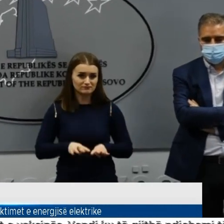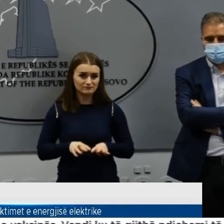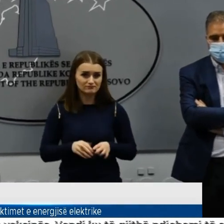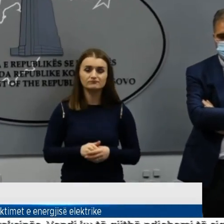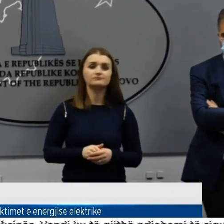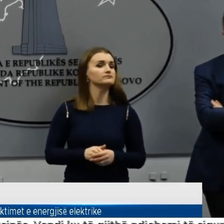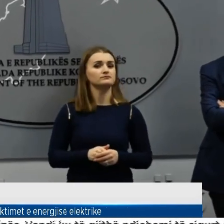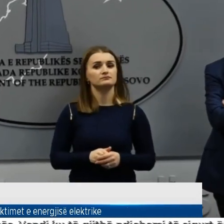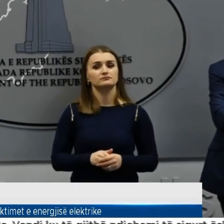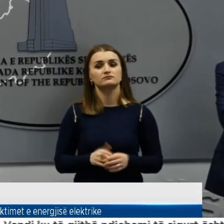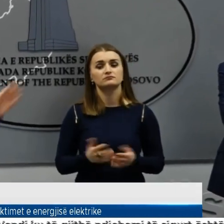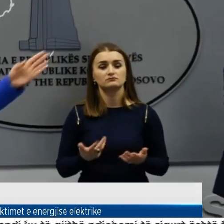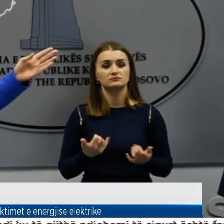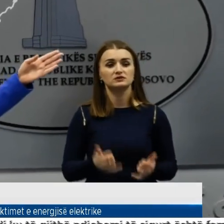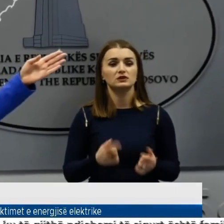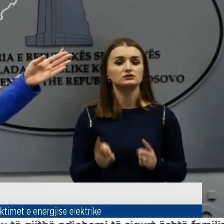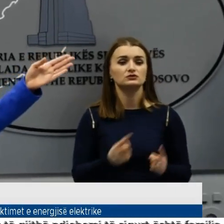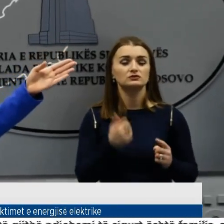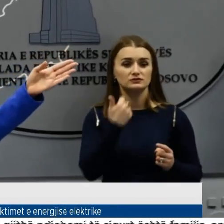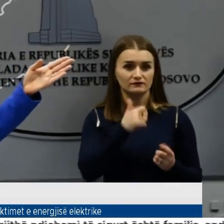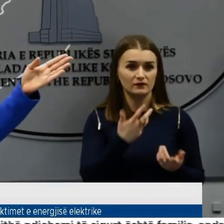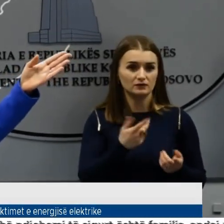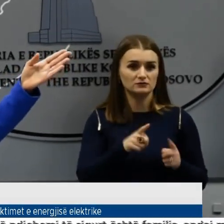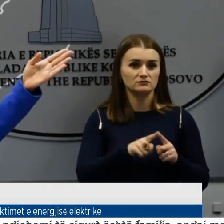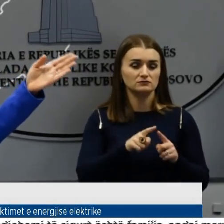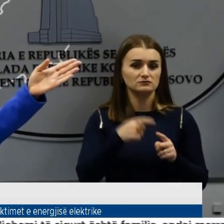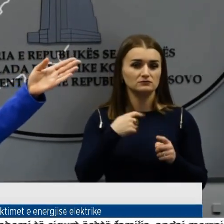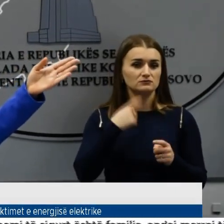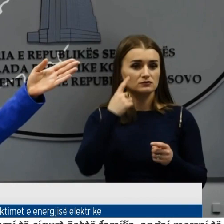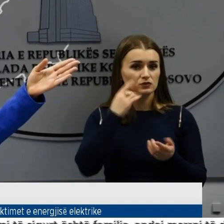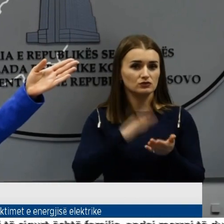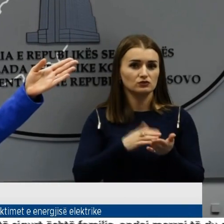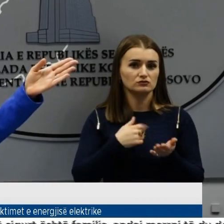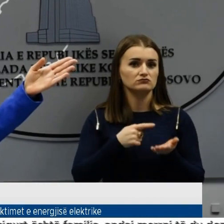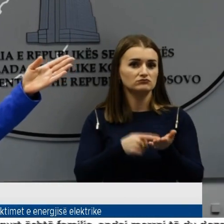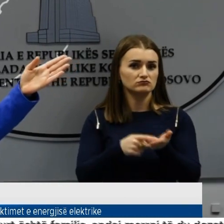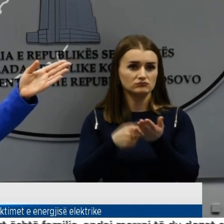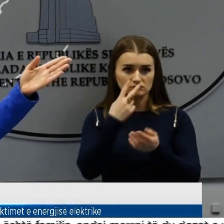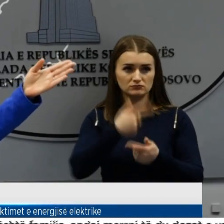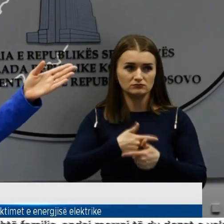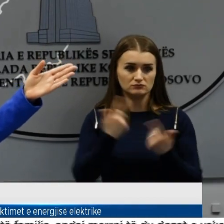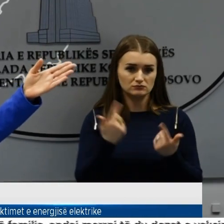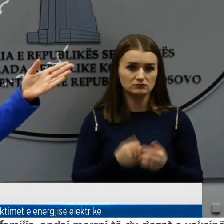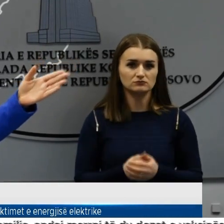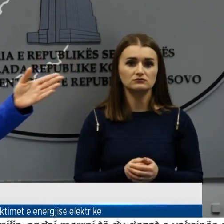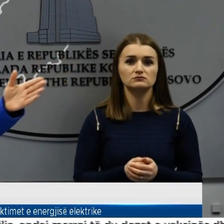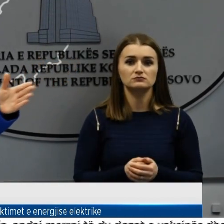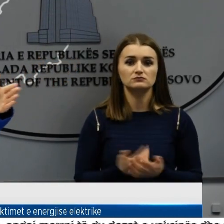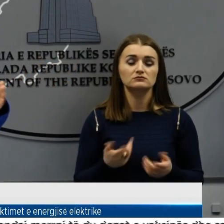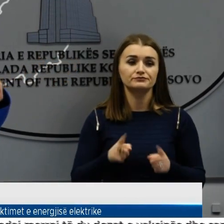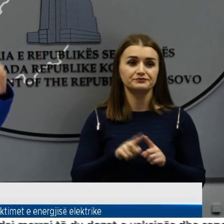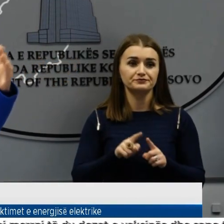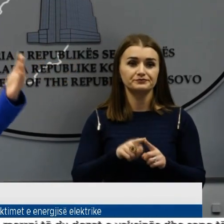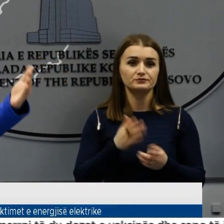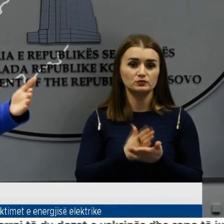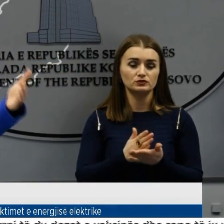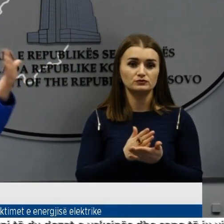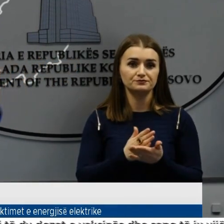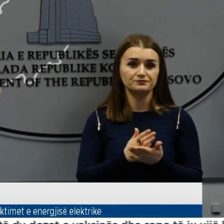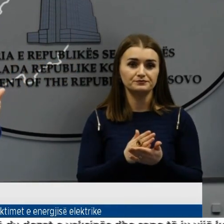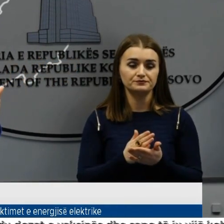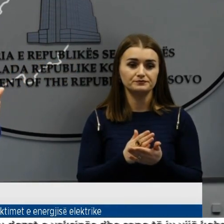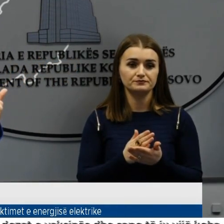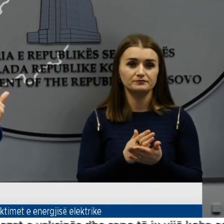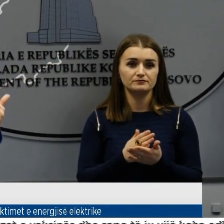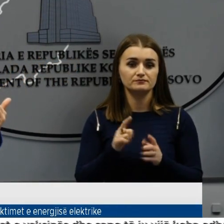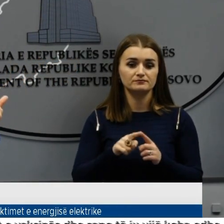Situata është kjo, faktet janë këto. Çfarë po themi ne dhe çfarë kemi thënë edhe para se të filloj